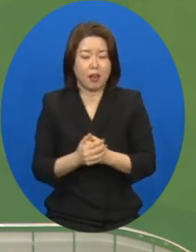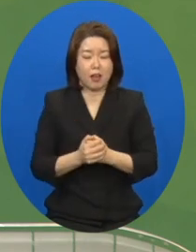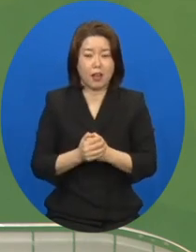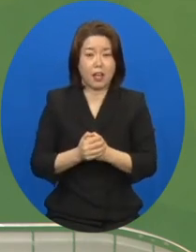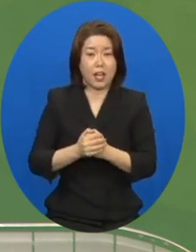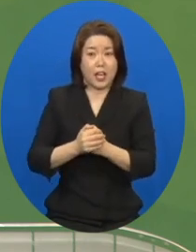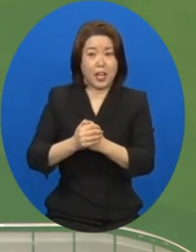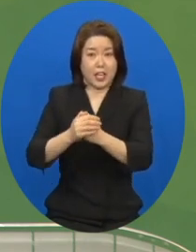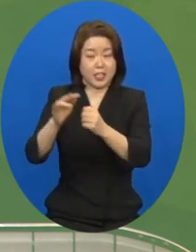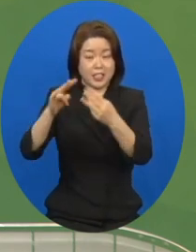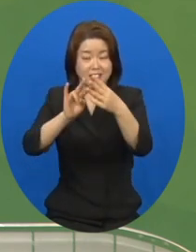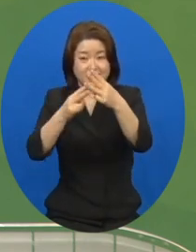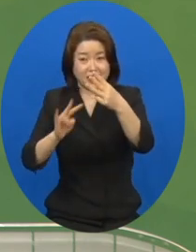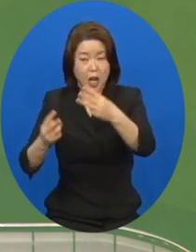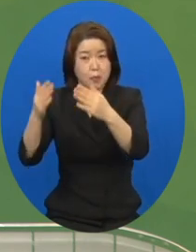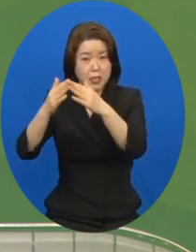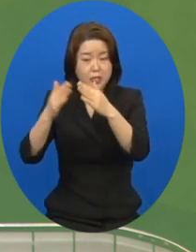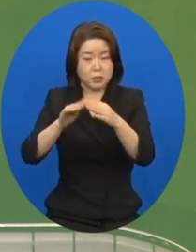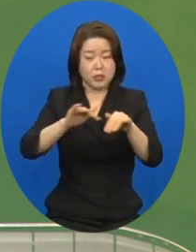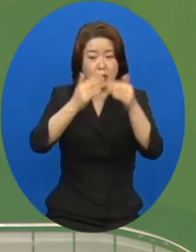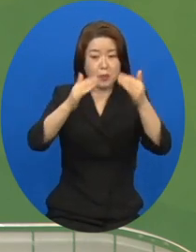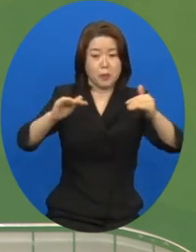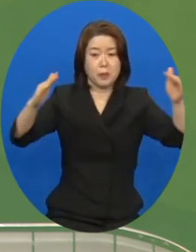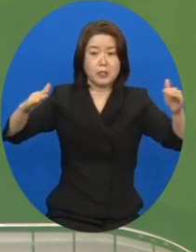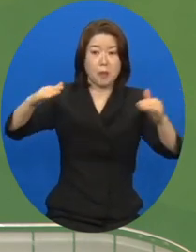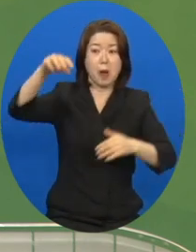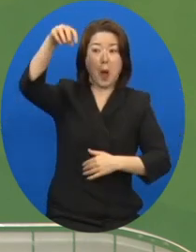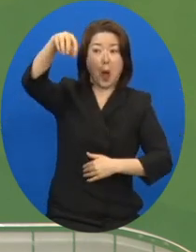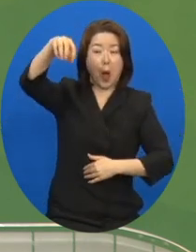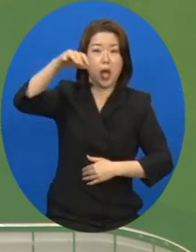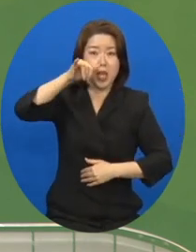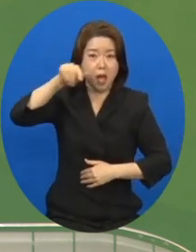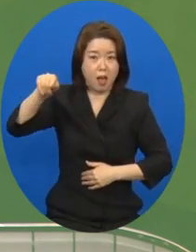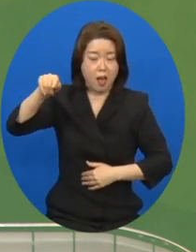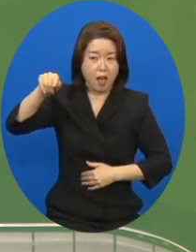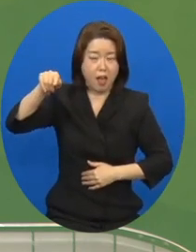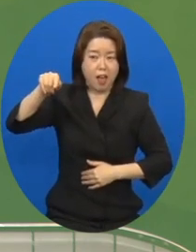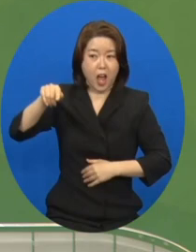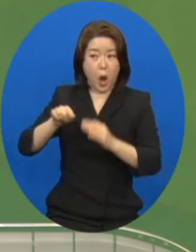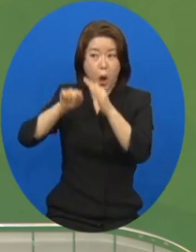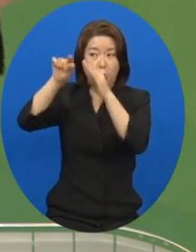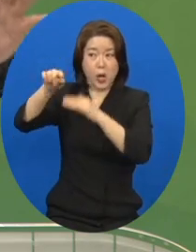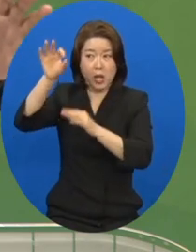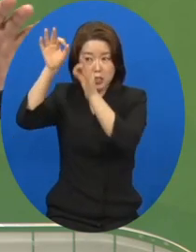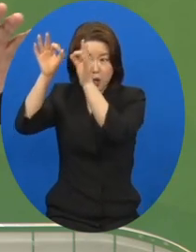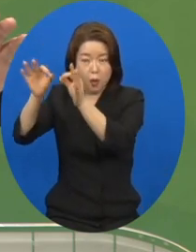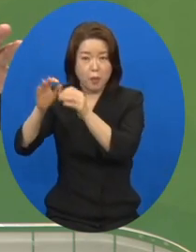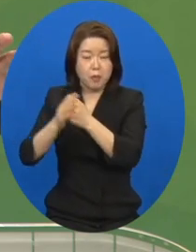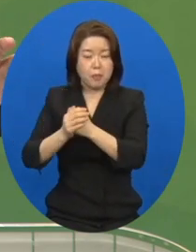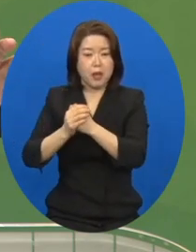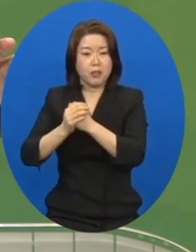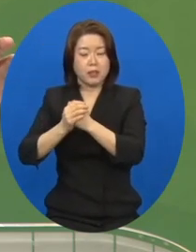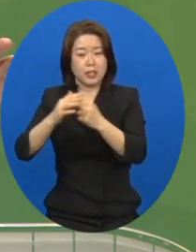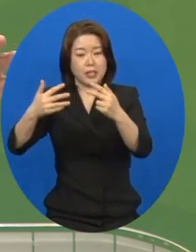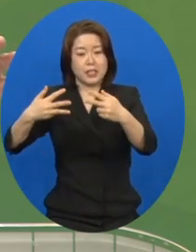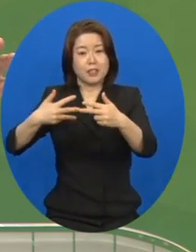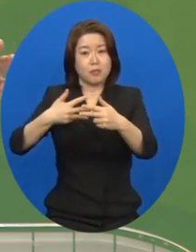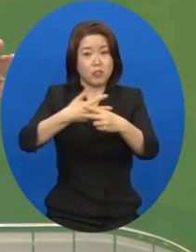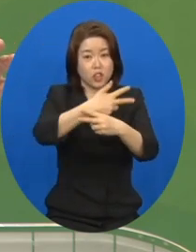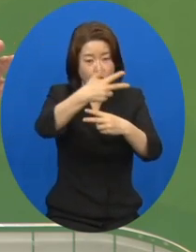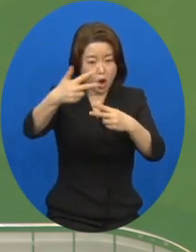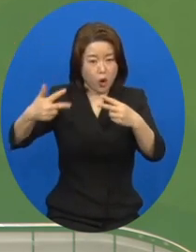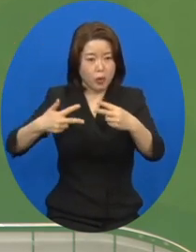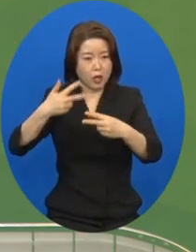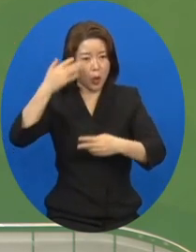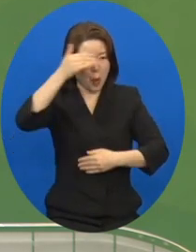때문에 그 라합의 집에서는 여리고의 모든 그 전경이 다